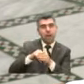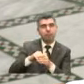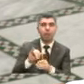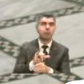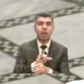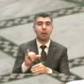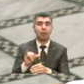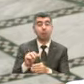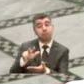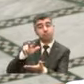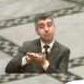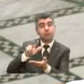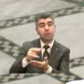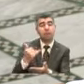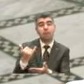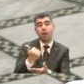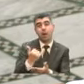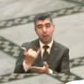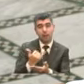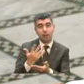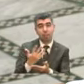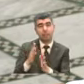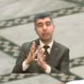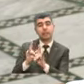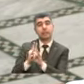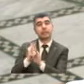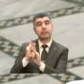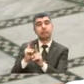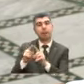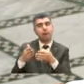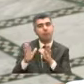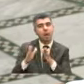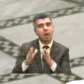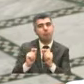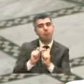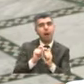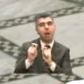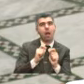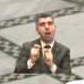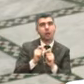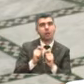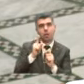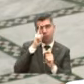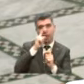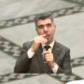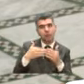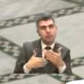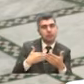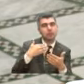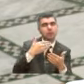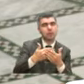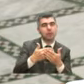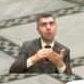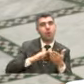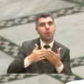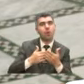على التفعيل ديالو، فيه تراكم فيه دينامية وسيبقى مفتوحا إلى حدود الأفق الذي وجب